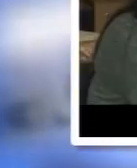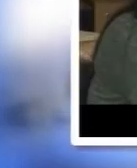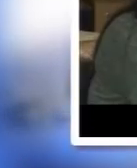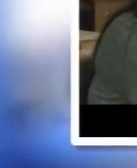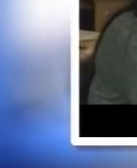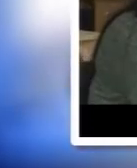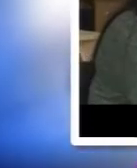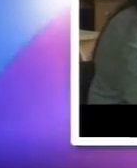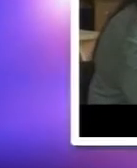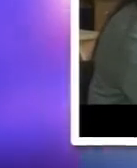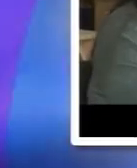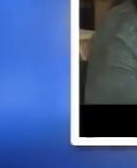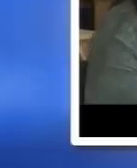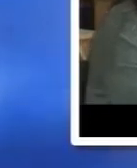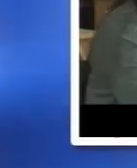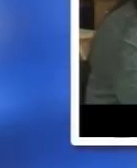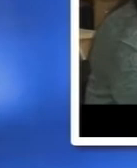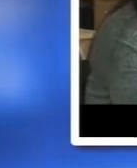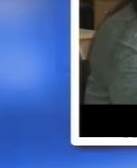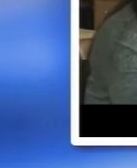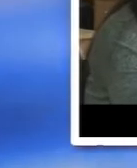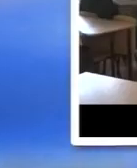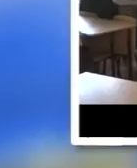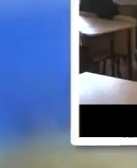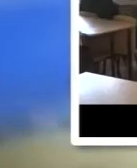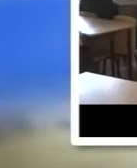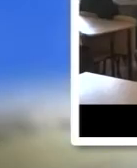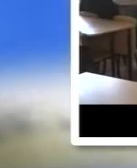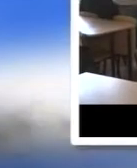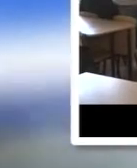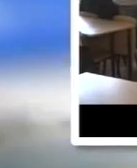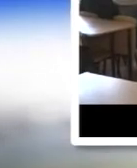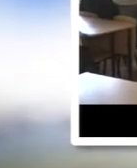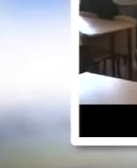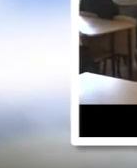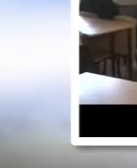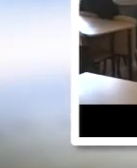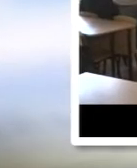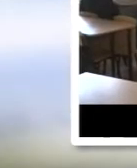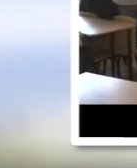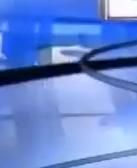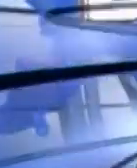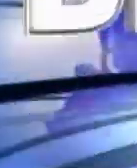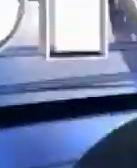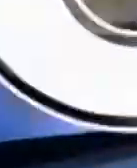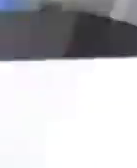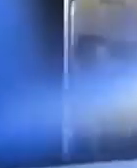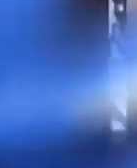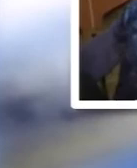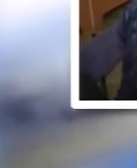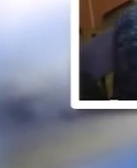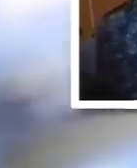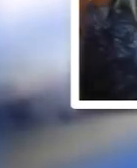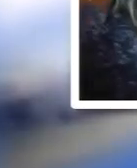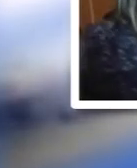професійних технічних училищ та коледжів вперше складатимуть зовнішнє незалежне оцінювання з української мови і літератури.